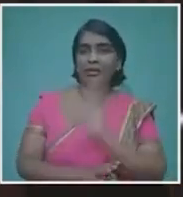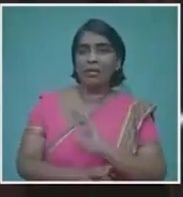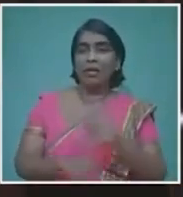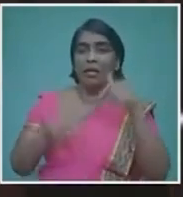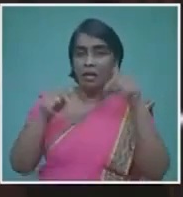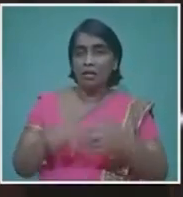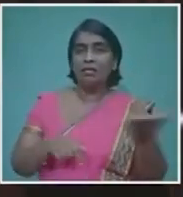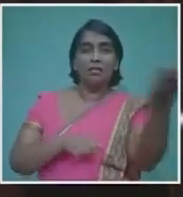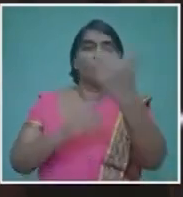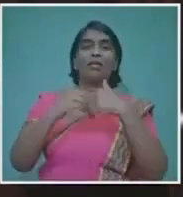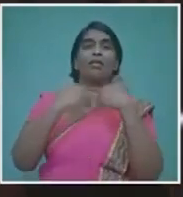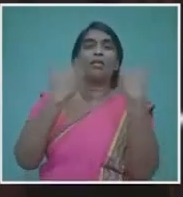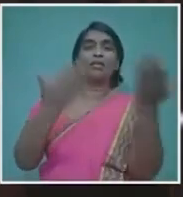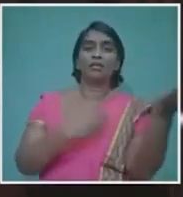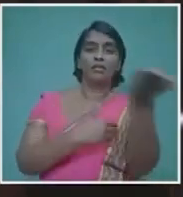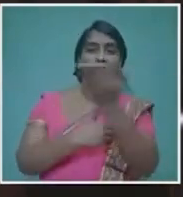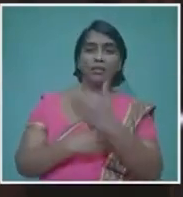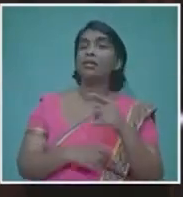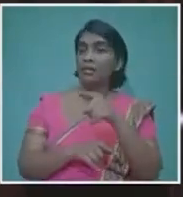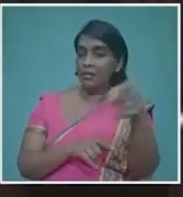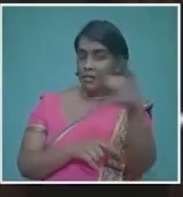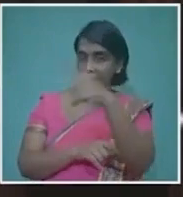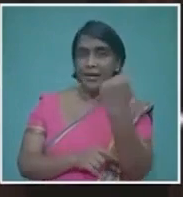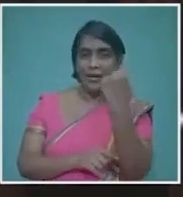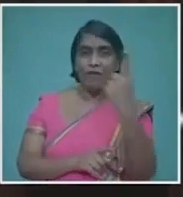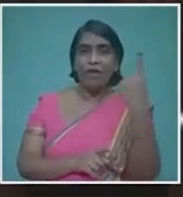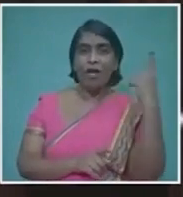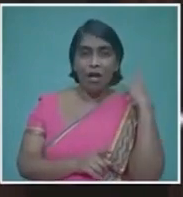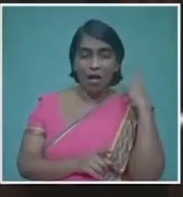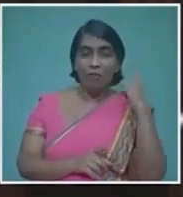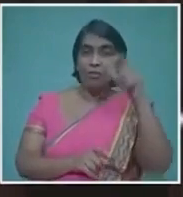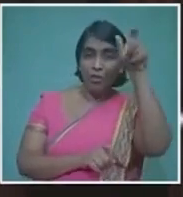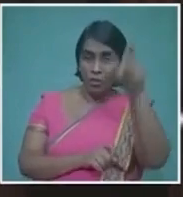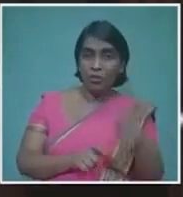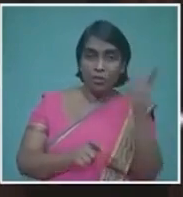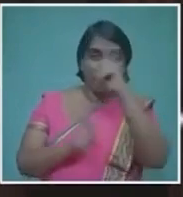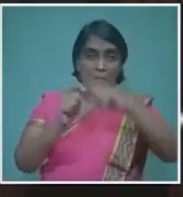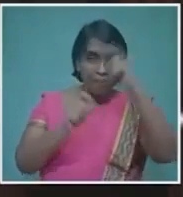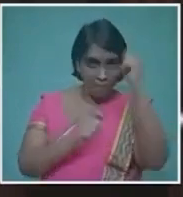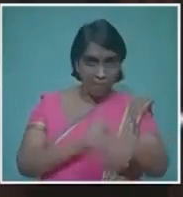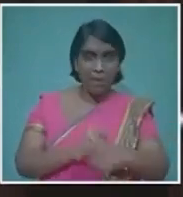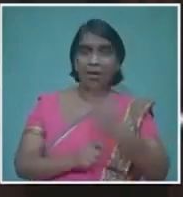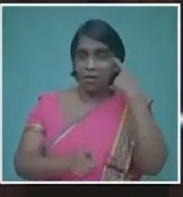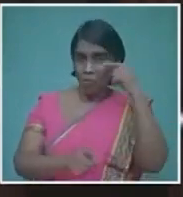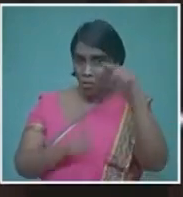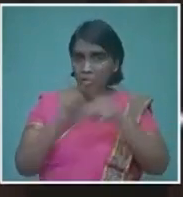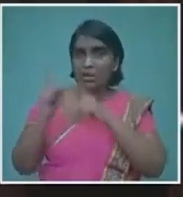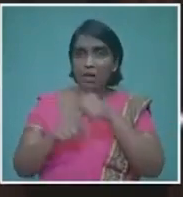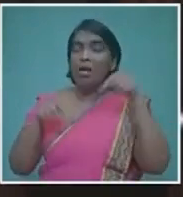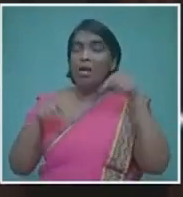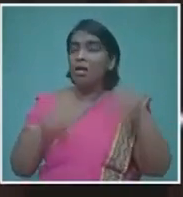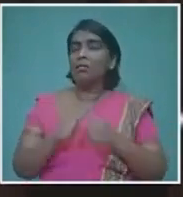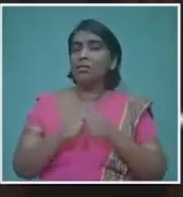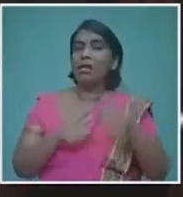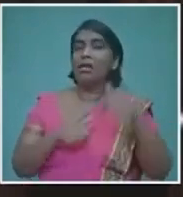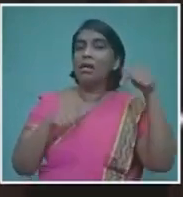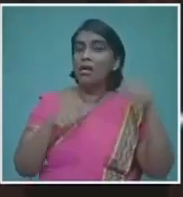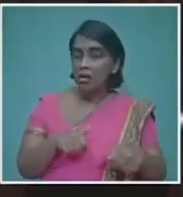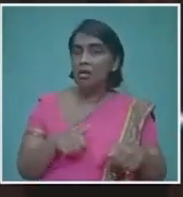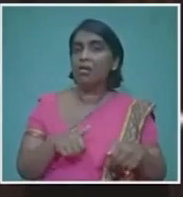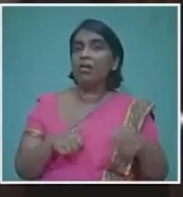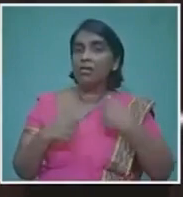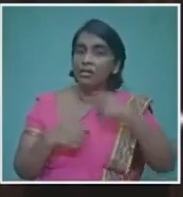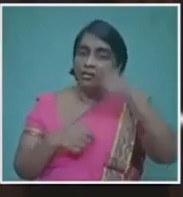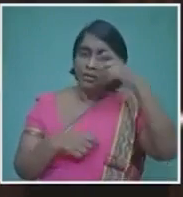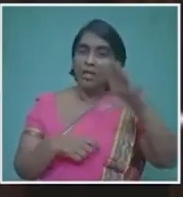අද මේ මගේ ඉදිරියේ ඉන්න කණ්ඩායමේ එක්කෙනෙක් හරි යුද හමුදාවේ පුද්ගලයෙක්ගේ පඩිය ගැන කතා කරාද? අද වෙනකොට මොනවද කළේ? අද වෙනකොට